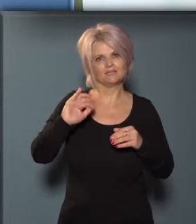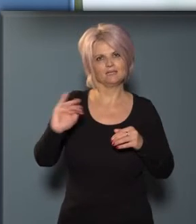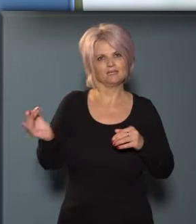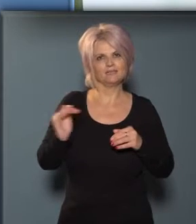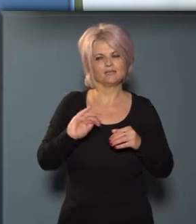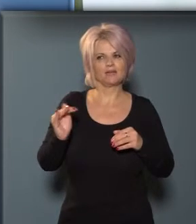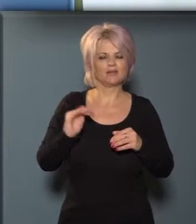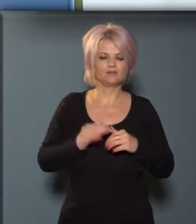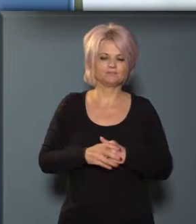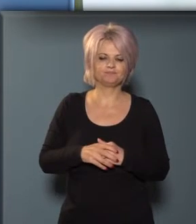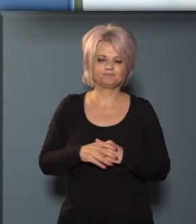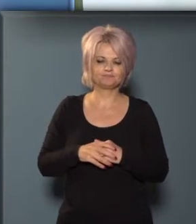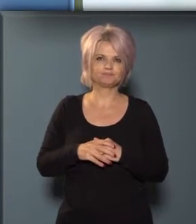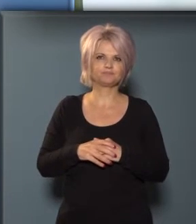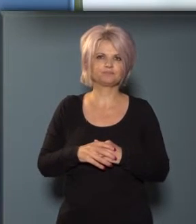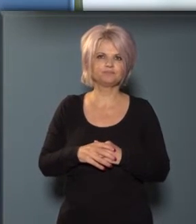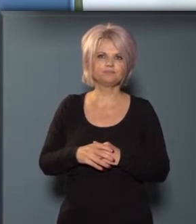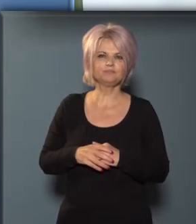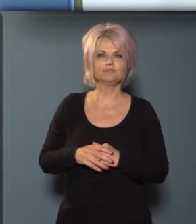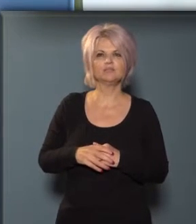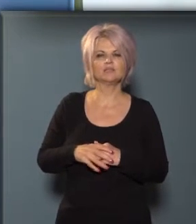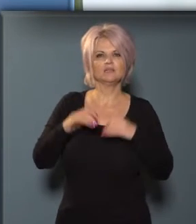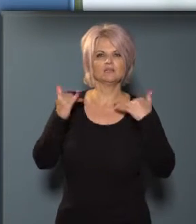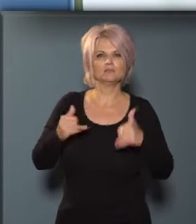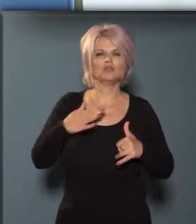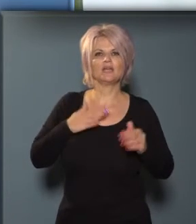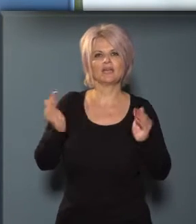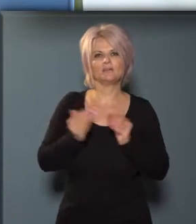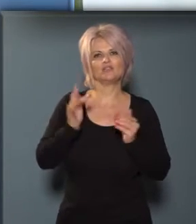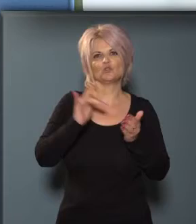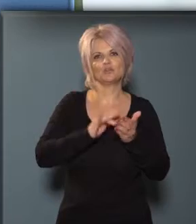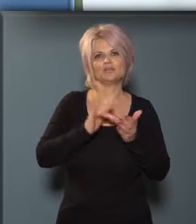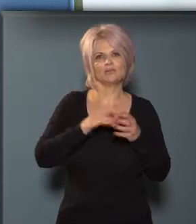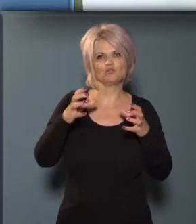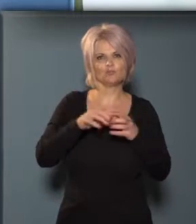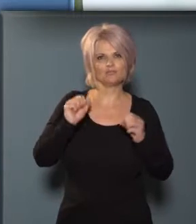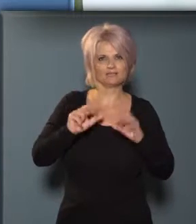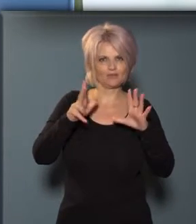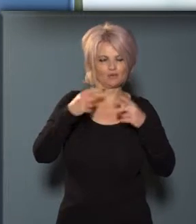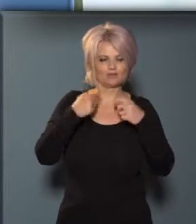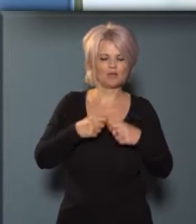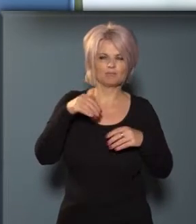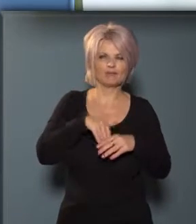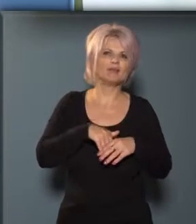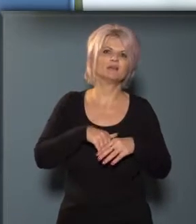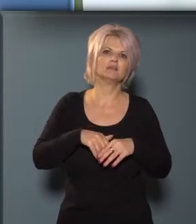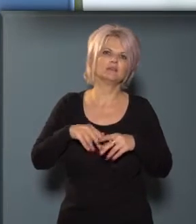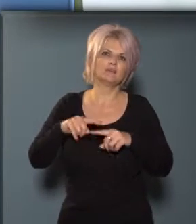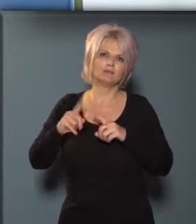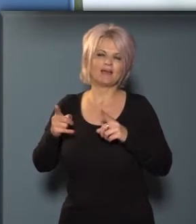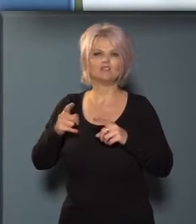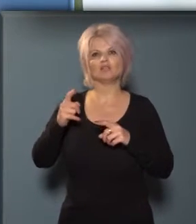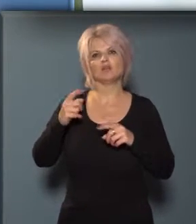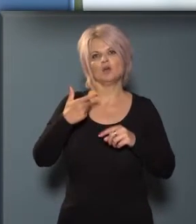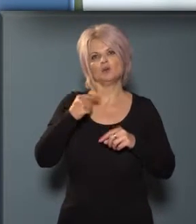bent ülök én, most például nekem kis középső csoportom van, most vagyunk 18-an, ez egészen más, de van olyan kollégan, akinek nagy csoportja van